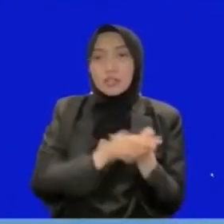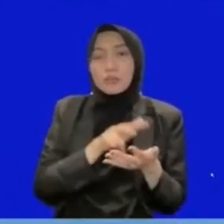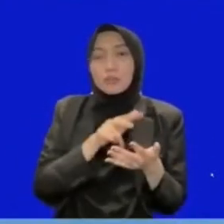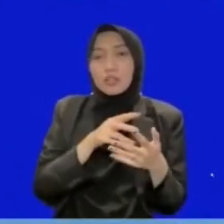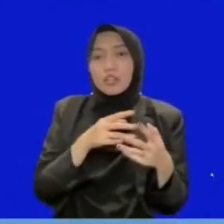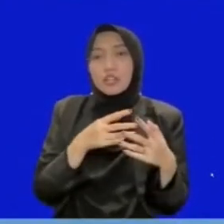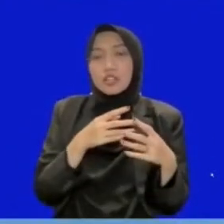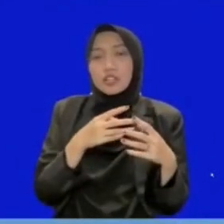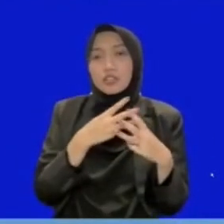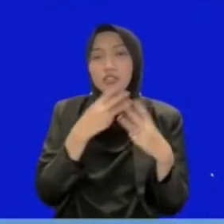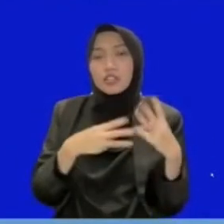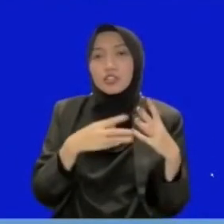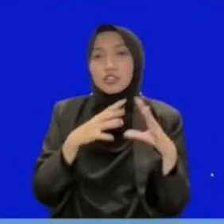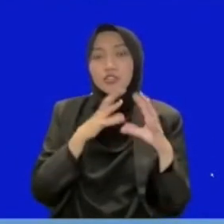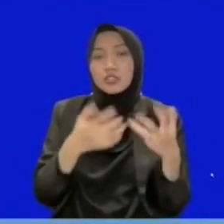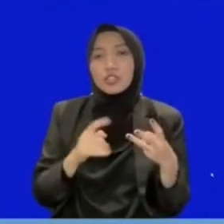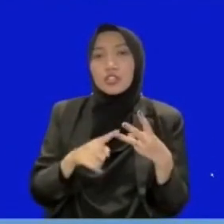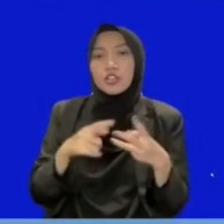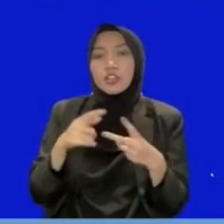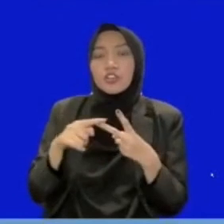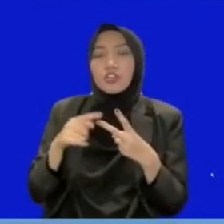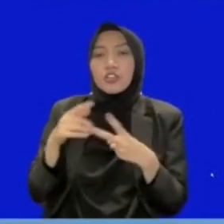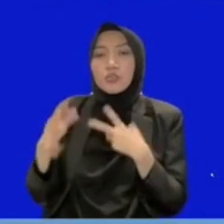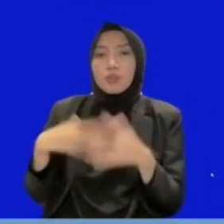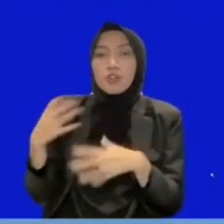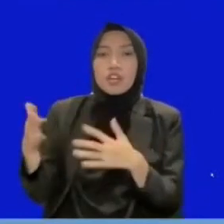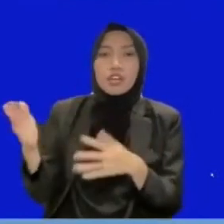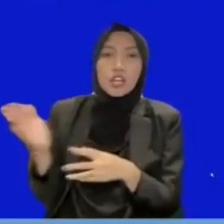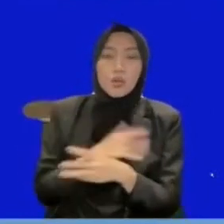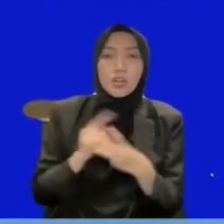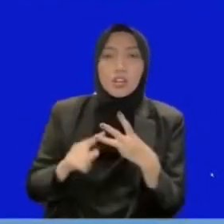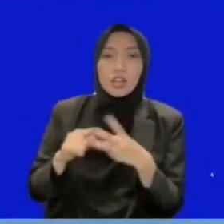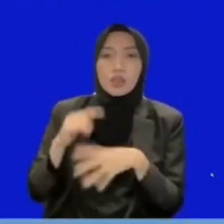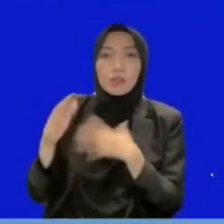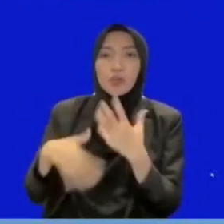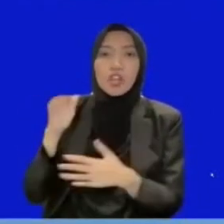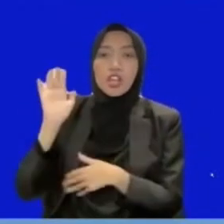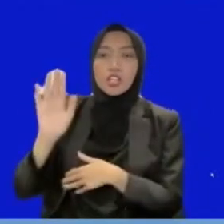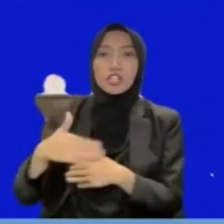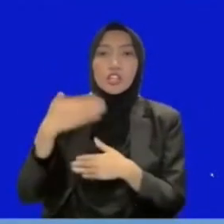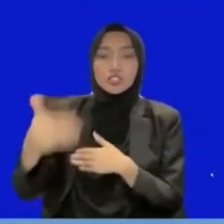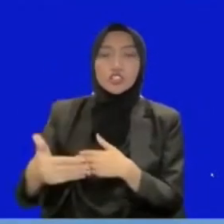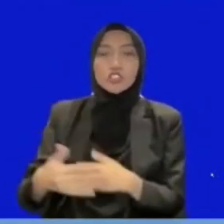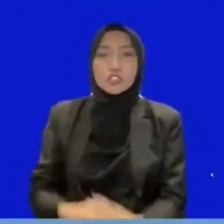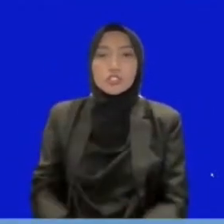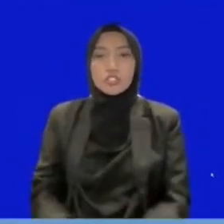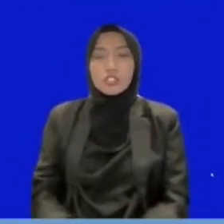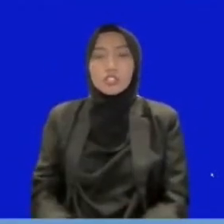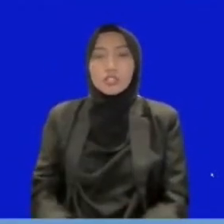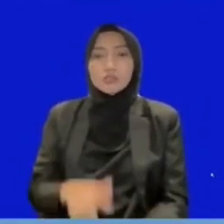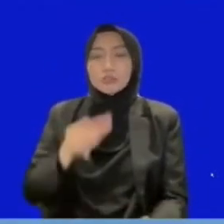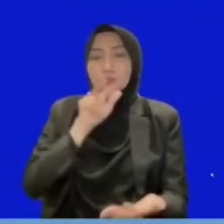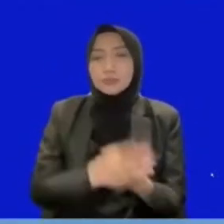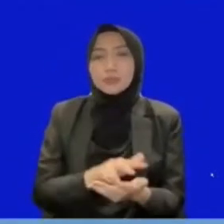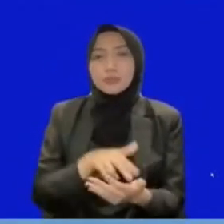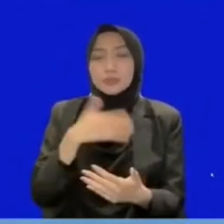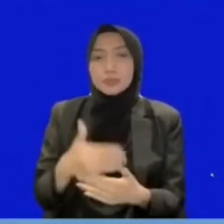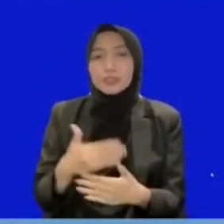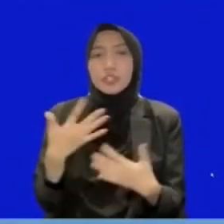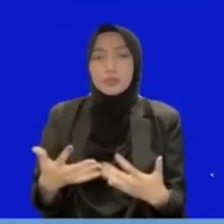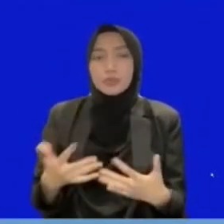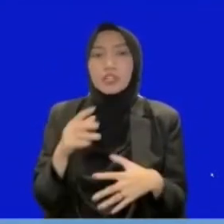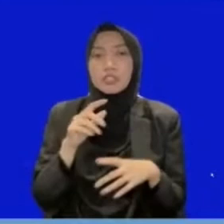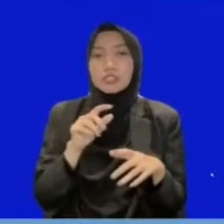wardun, kemudian fase pengelolaan awal dan fase pengelolaan lanjut gitu. Di fase prapenetapan yaitu antara